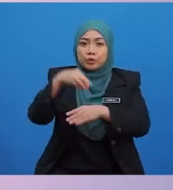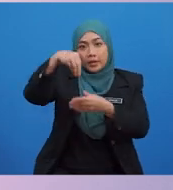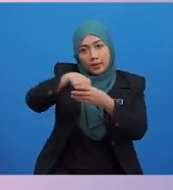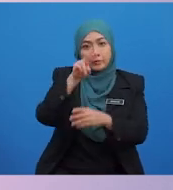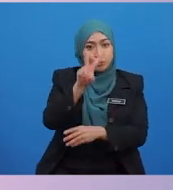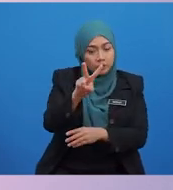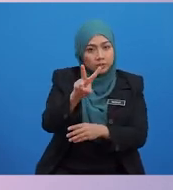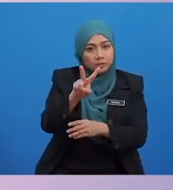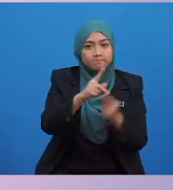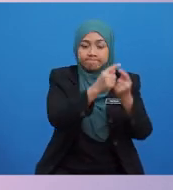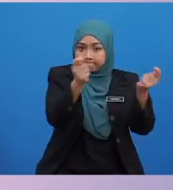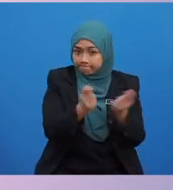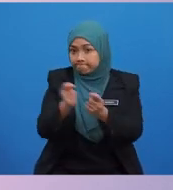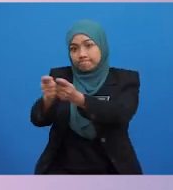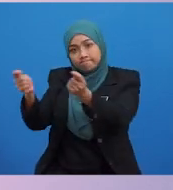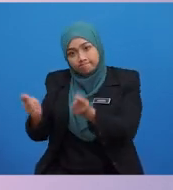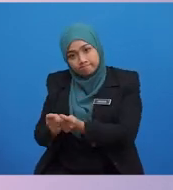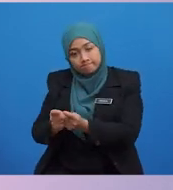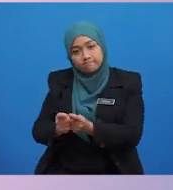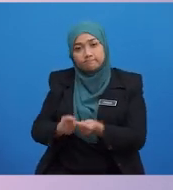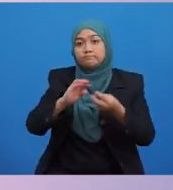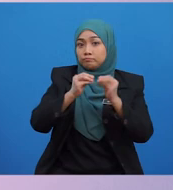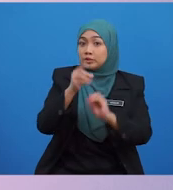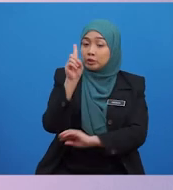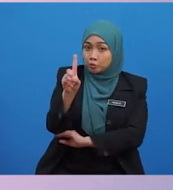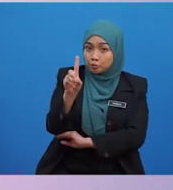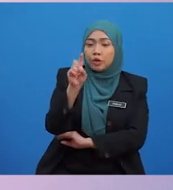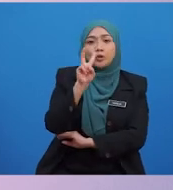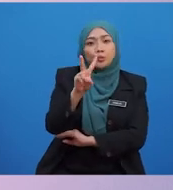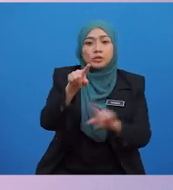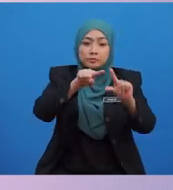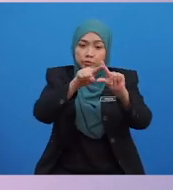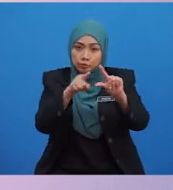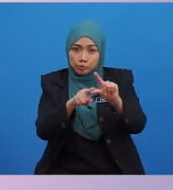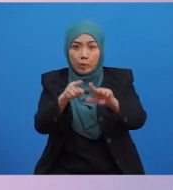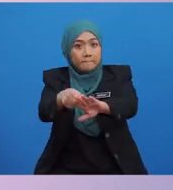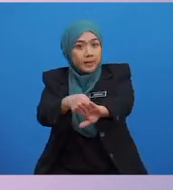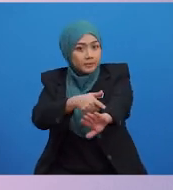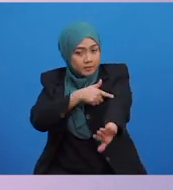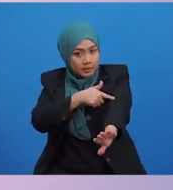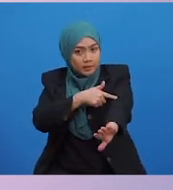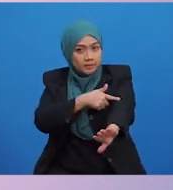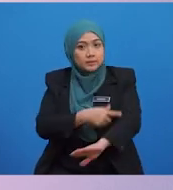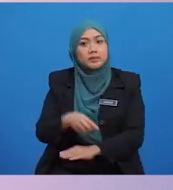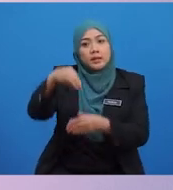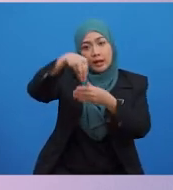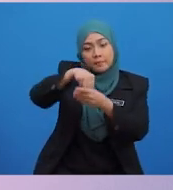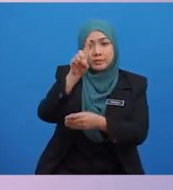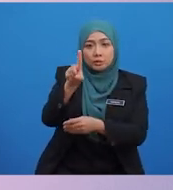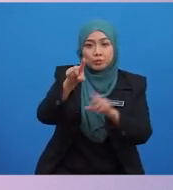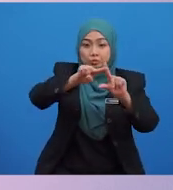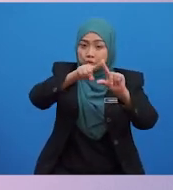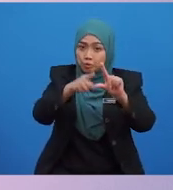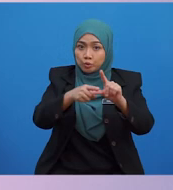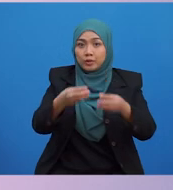pertama dua sudut dan panjang satu sisi diberi atau yang kedua panjang dua sisi